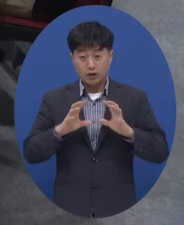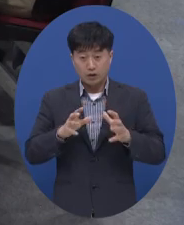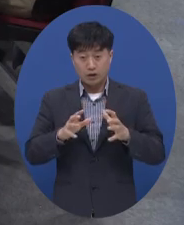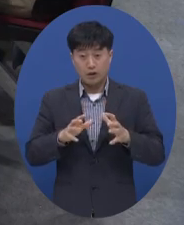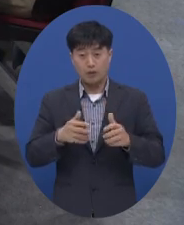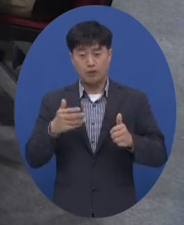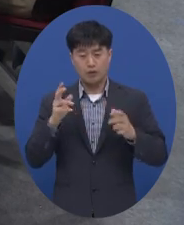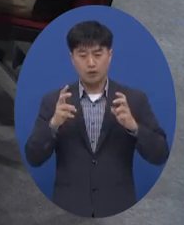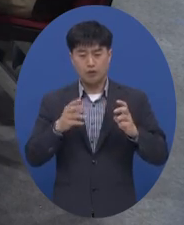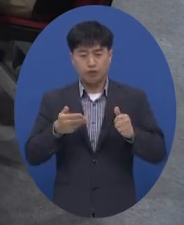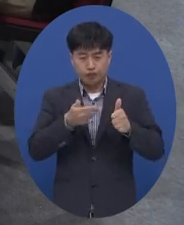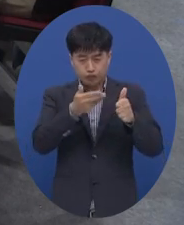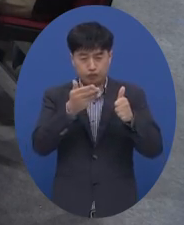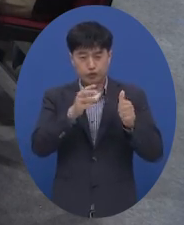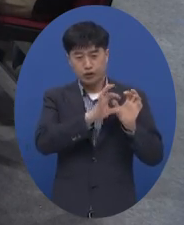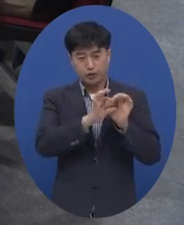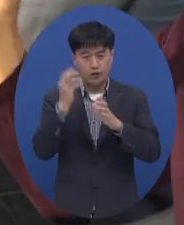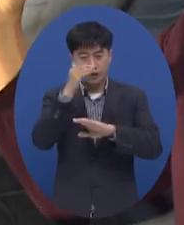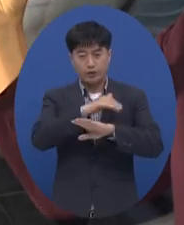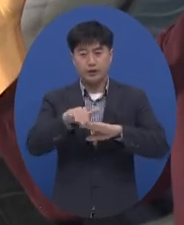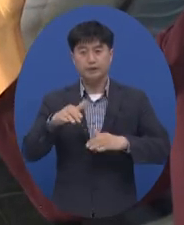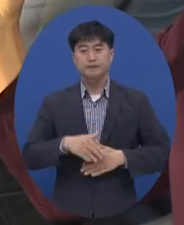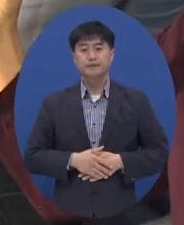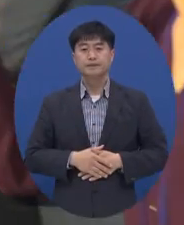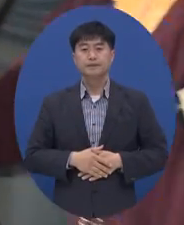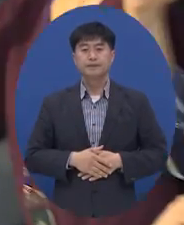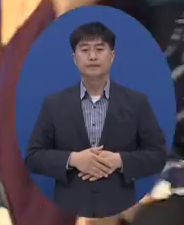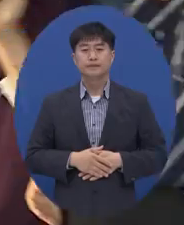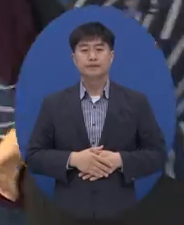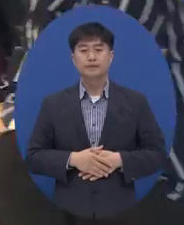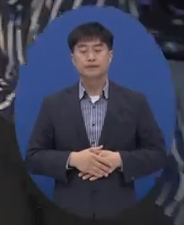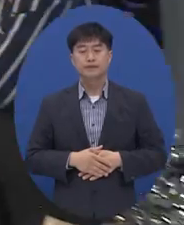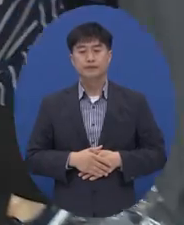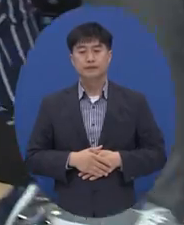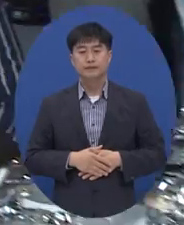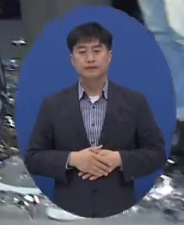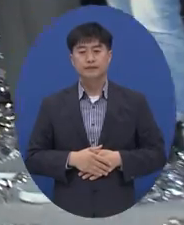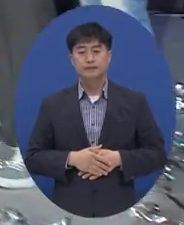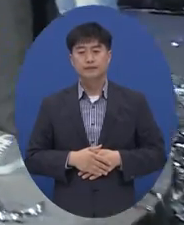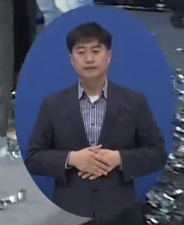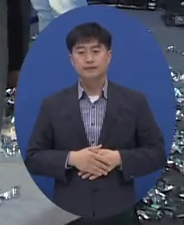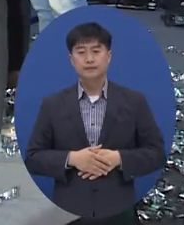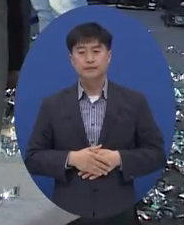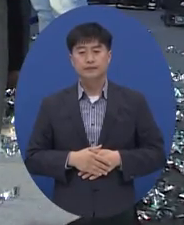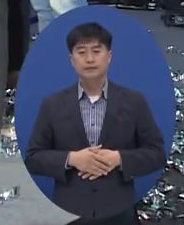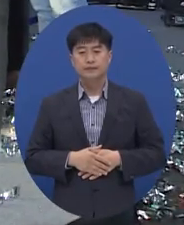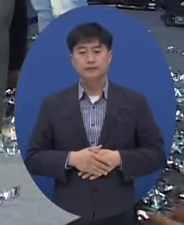스타트업 중소 게임사 지원을 이어나갈 계획입니다. 경기 CTV 최창순입니다.